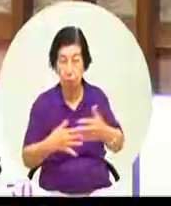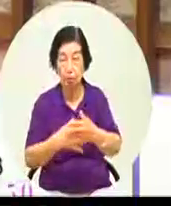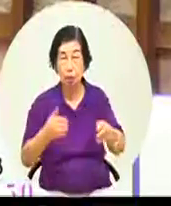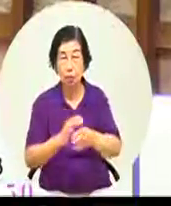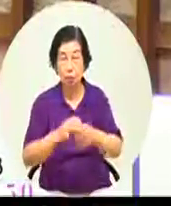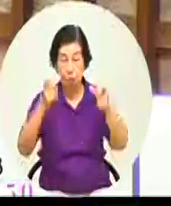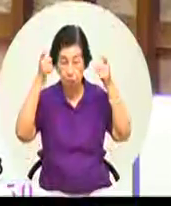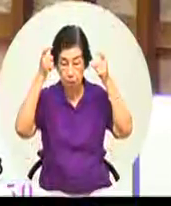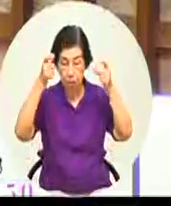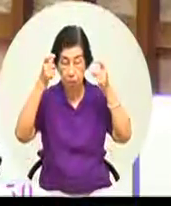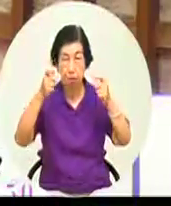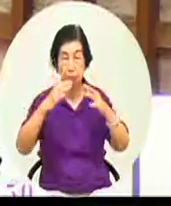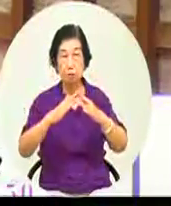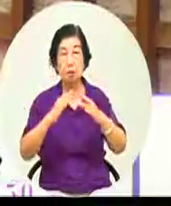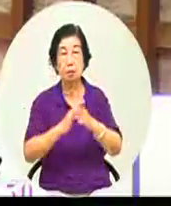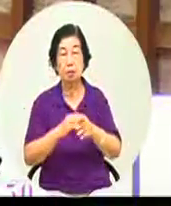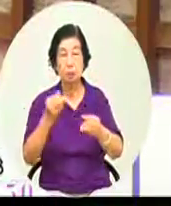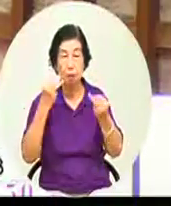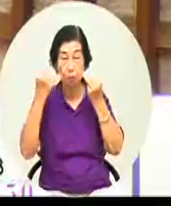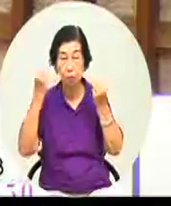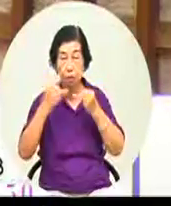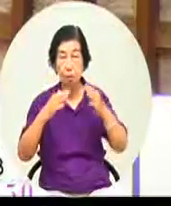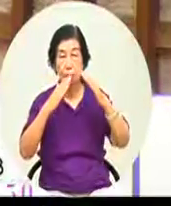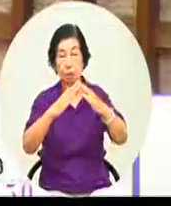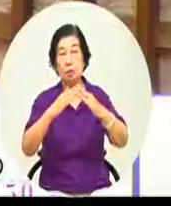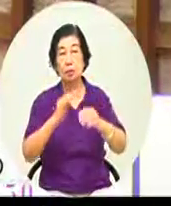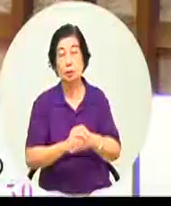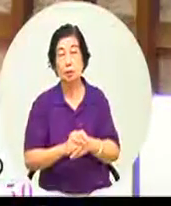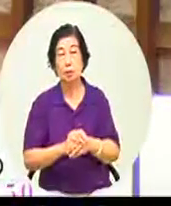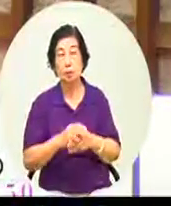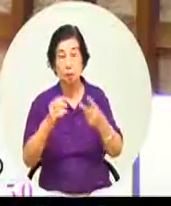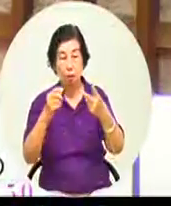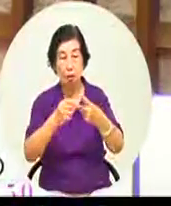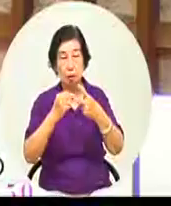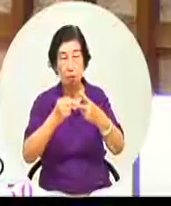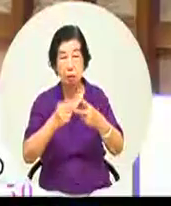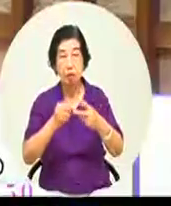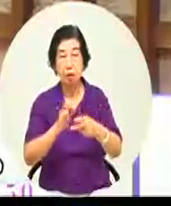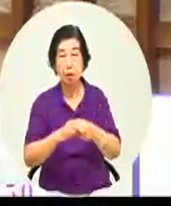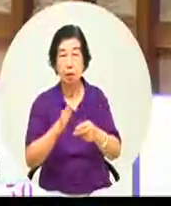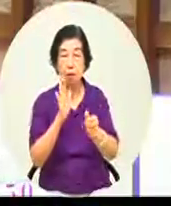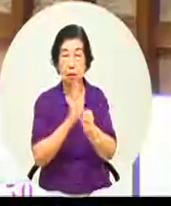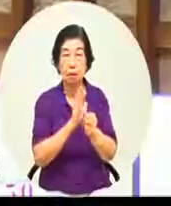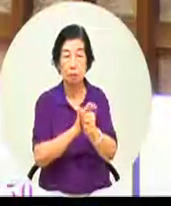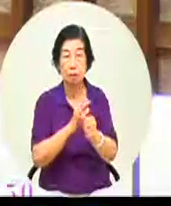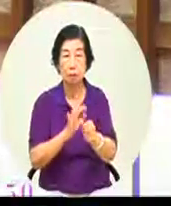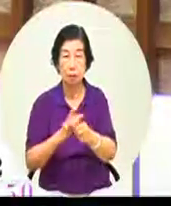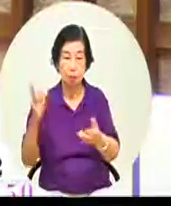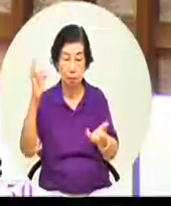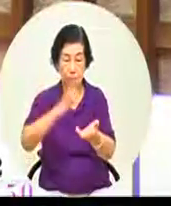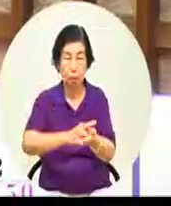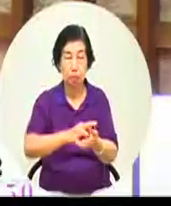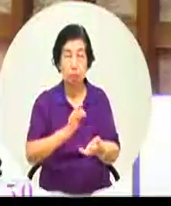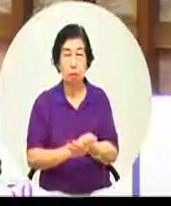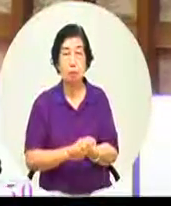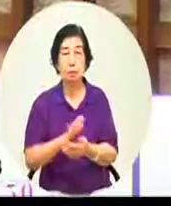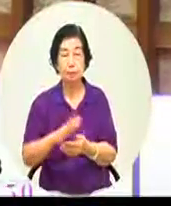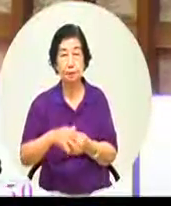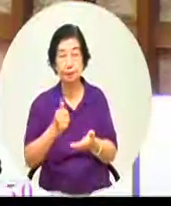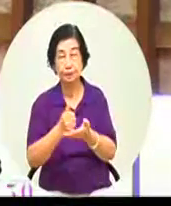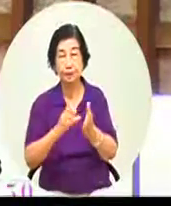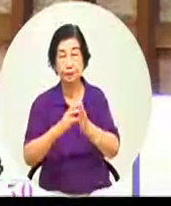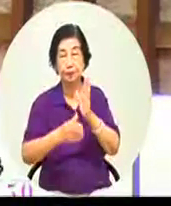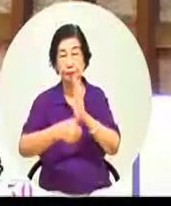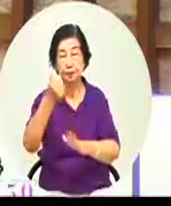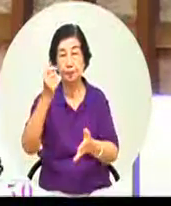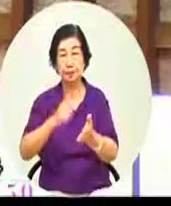哈解拜这个姐妹市。那第二个就是争取航线到这个好、啊，那请那个局长简单的答复就好。